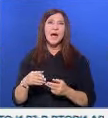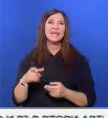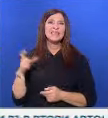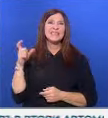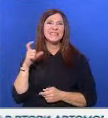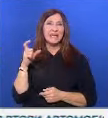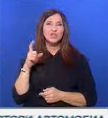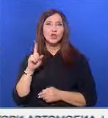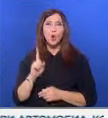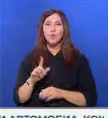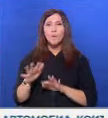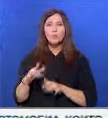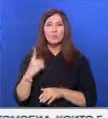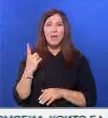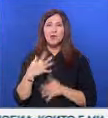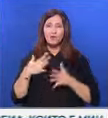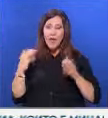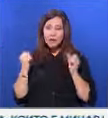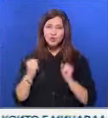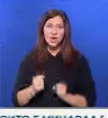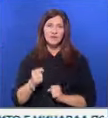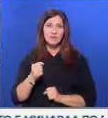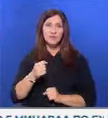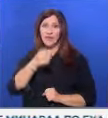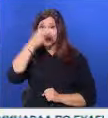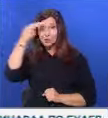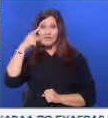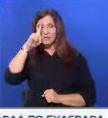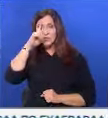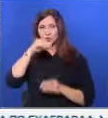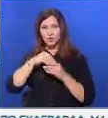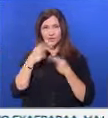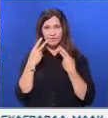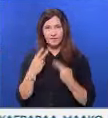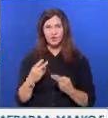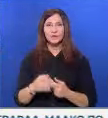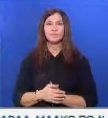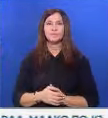който е, може би, едно от най-очакваните заглавия с нейно участие. Чуйте я.